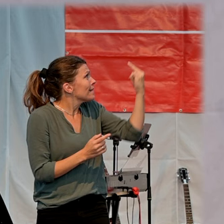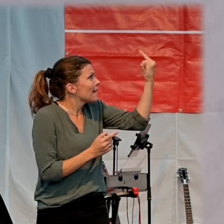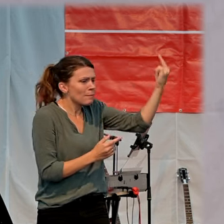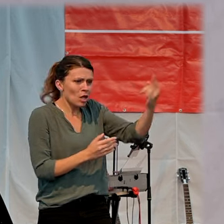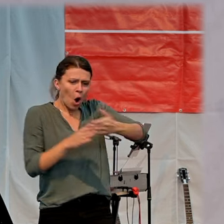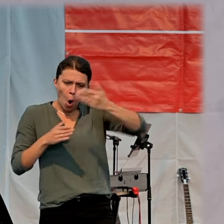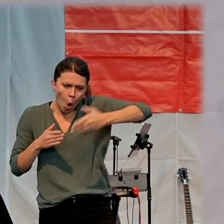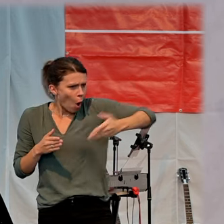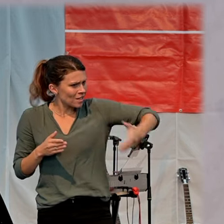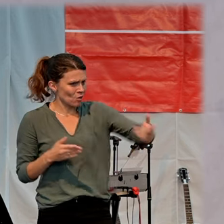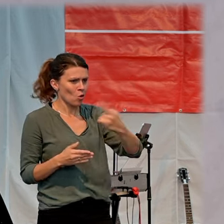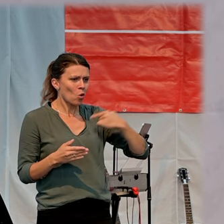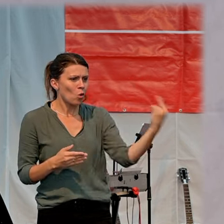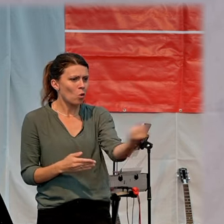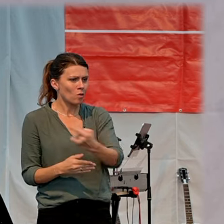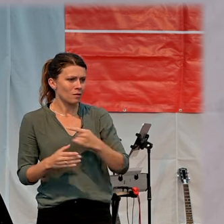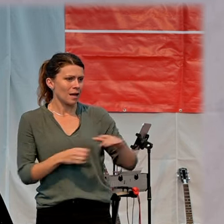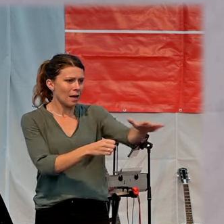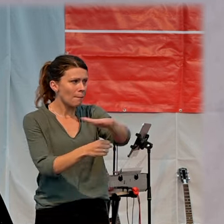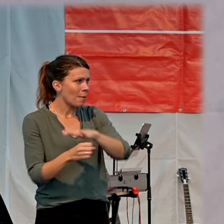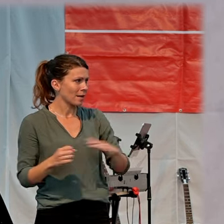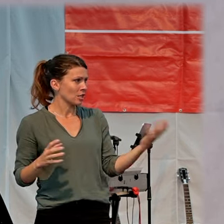Leben, in unsere Gemeinden.